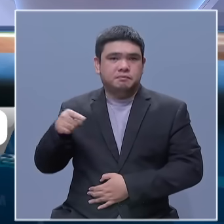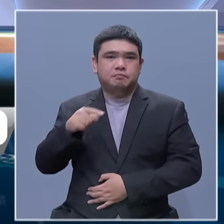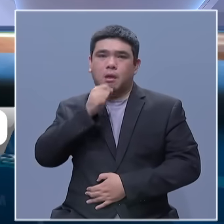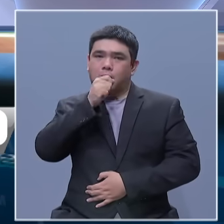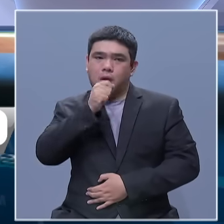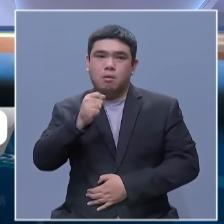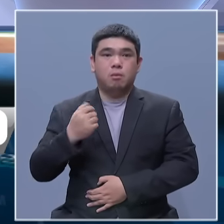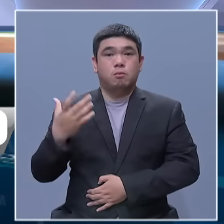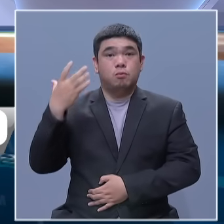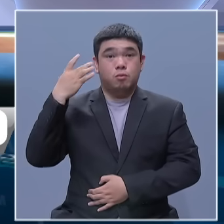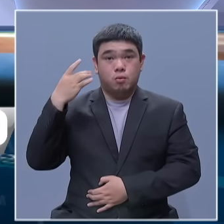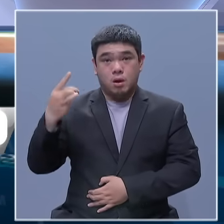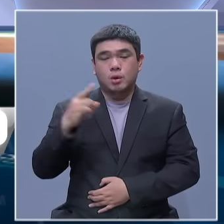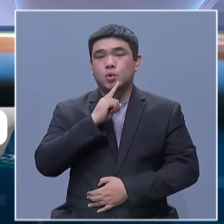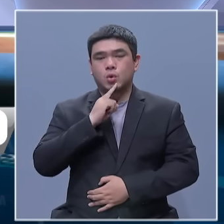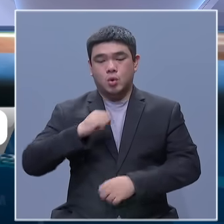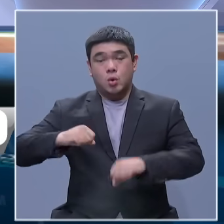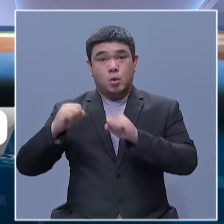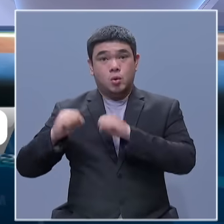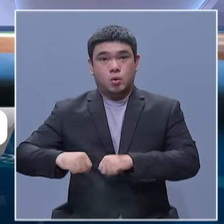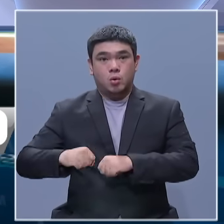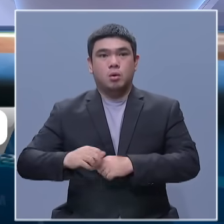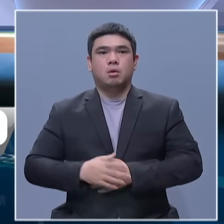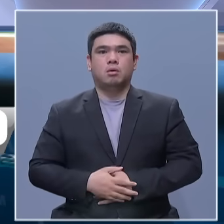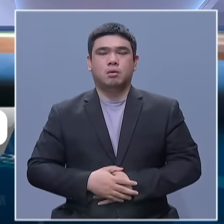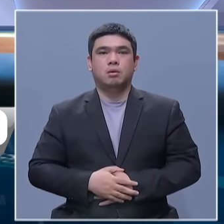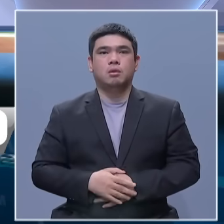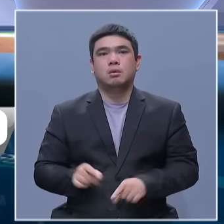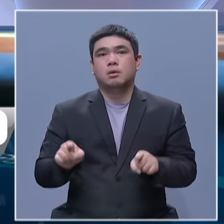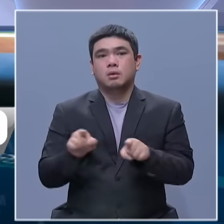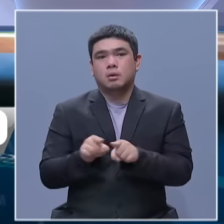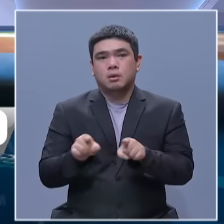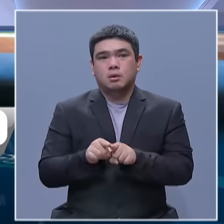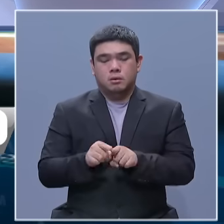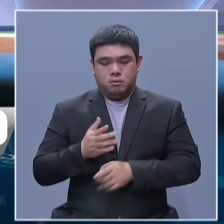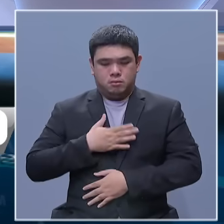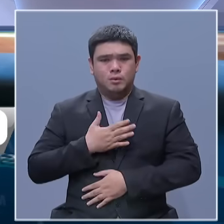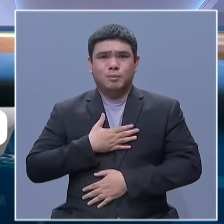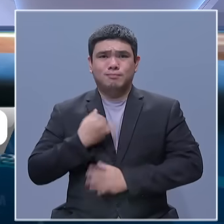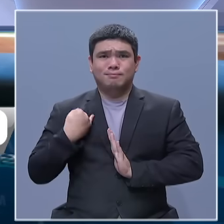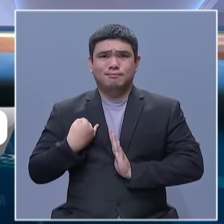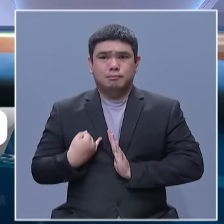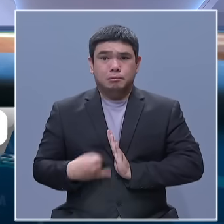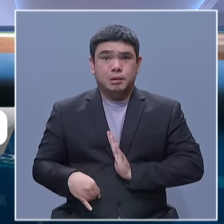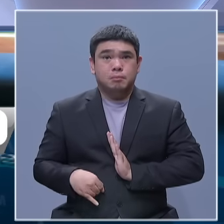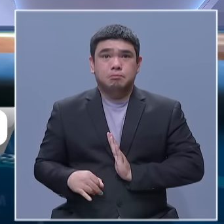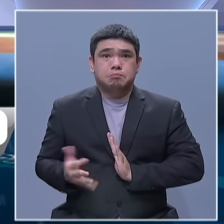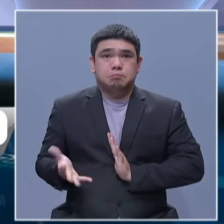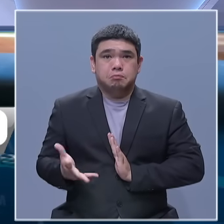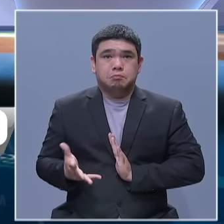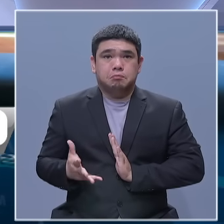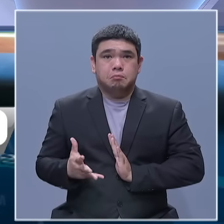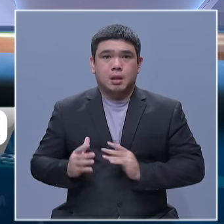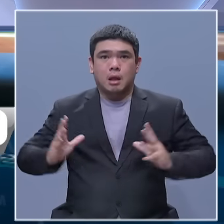าษณ์เมื่อวานนี้หลังจากมีมติออกมาเท่ากับว่ายังยืนยันว่าตัวเองบริสุทธิ์ใช่ไหมคือยังไม่